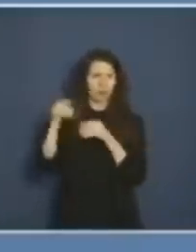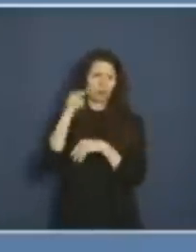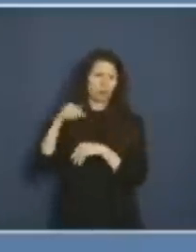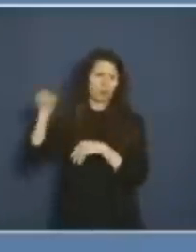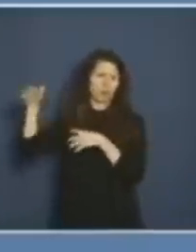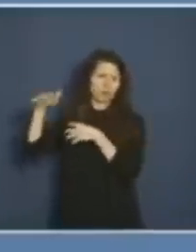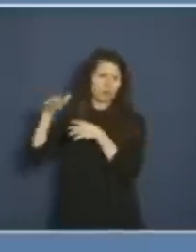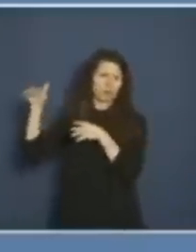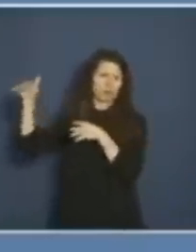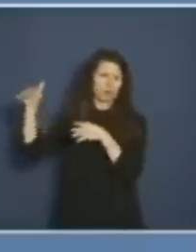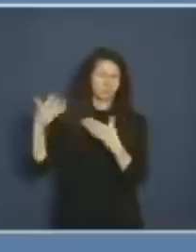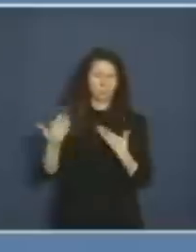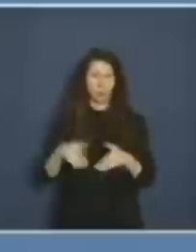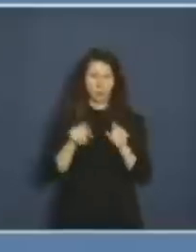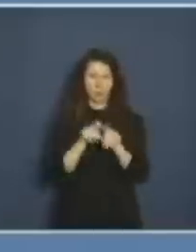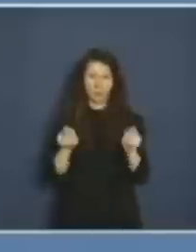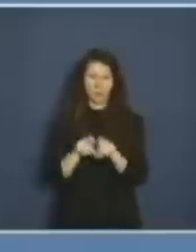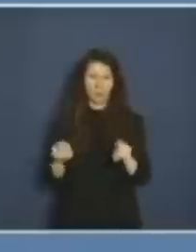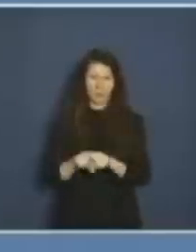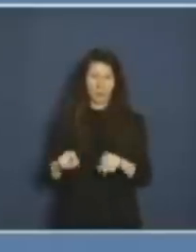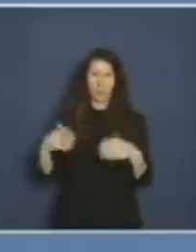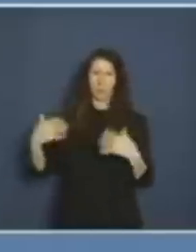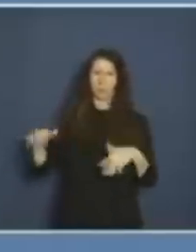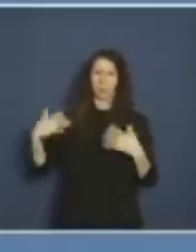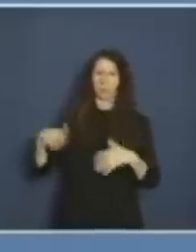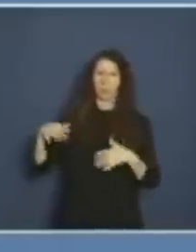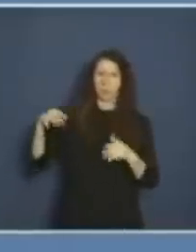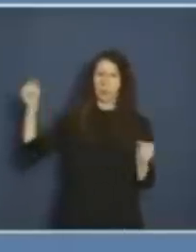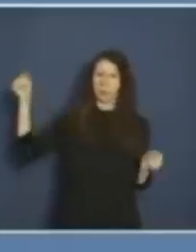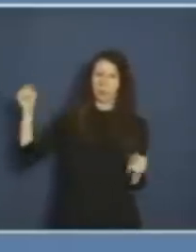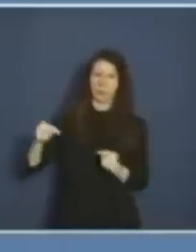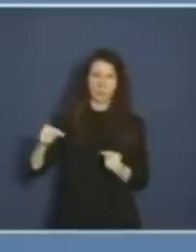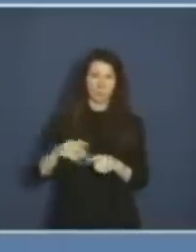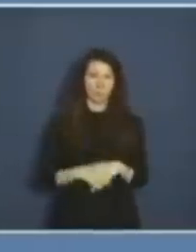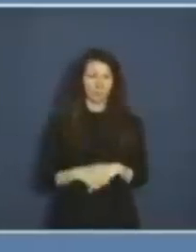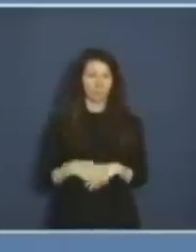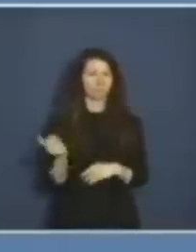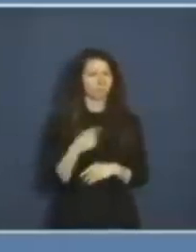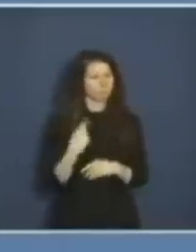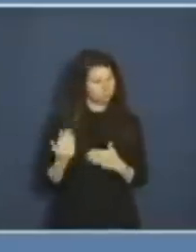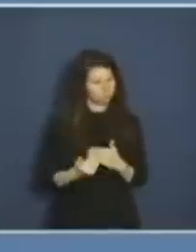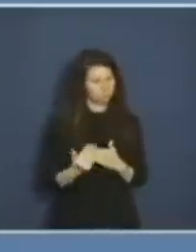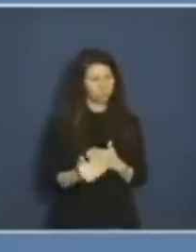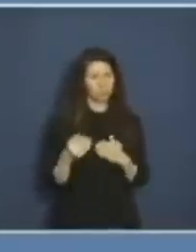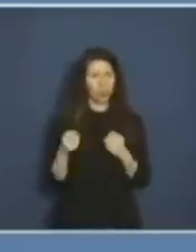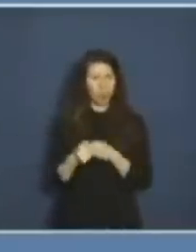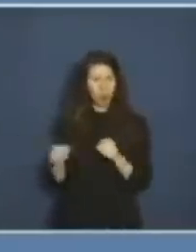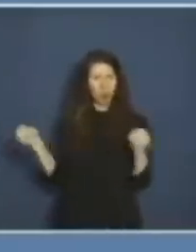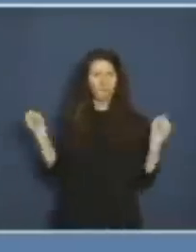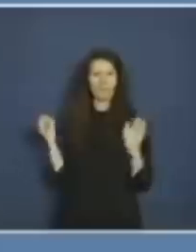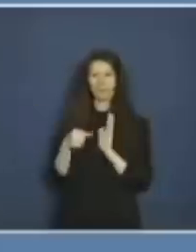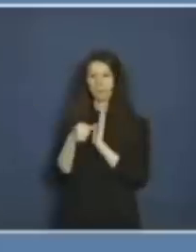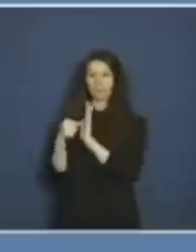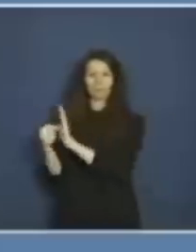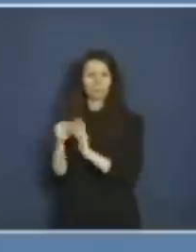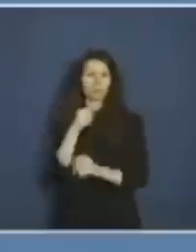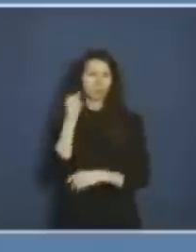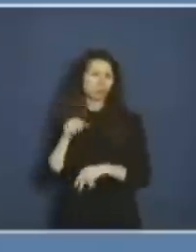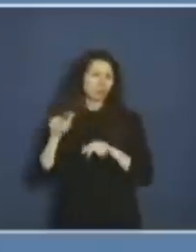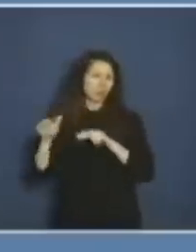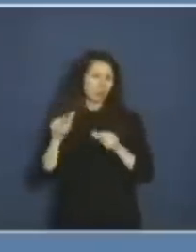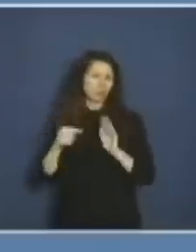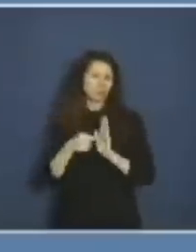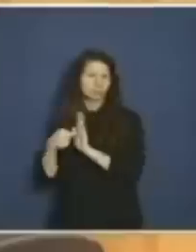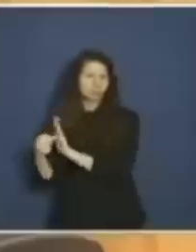die natürlich zwischen uns stehen und die wir auch immer wieder mit aller Offenheit gegenüber der russischen Führung ansprechen. Wir haben